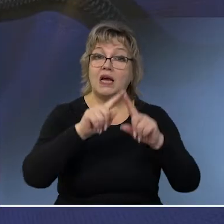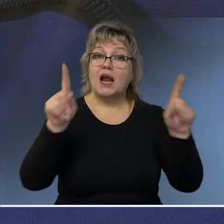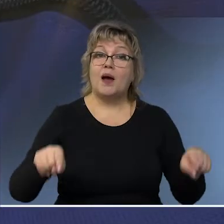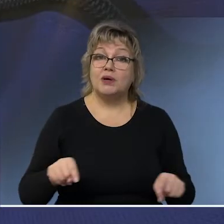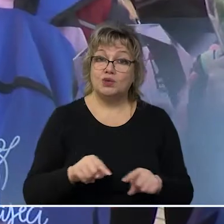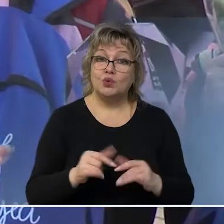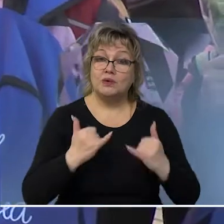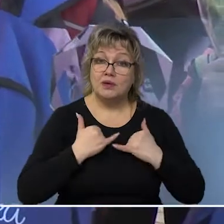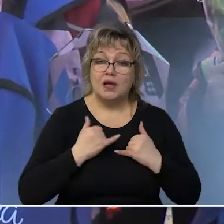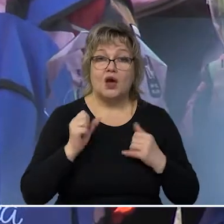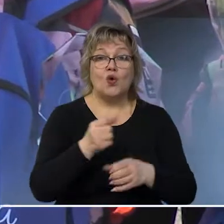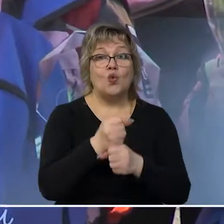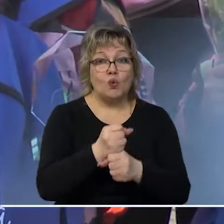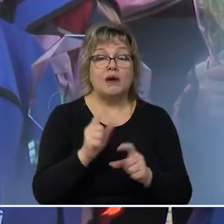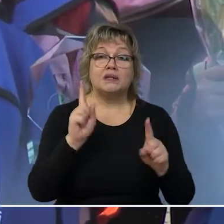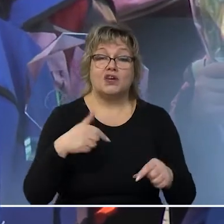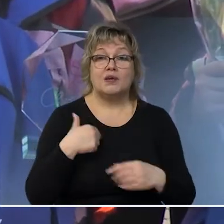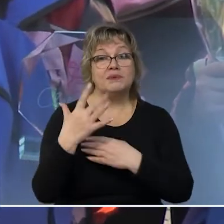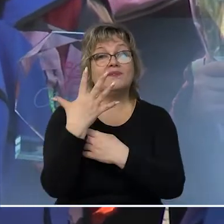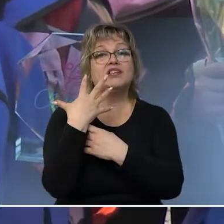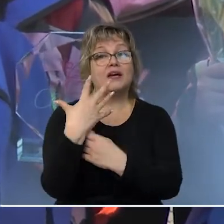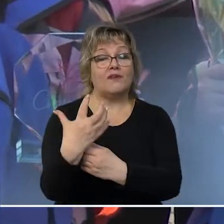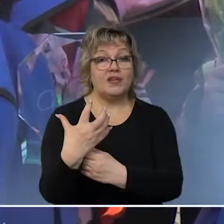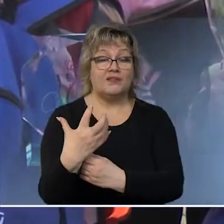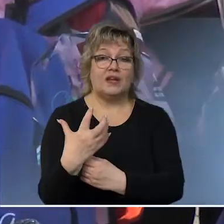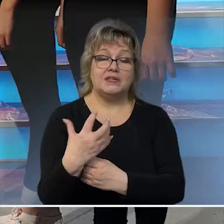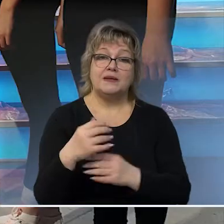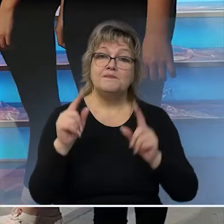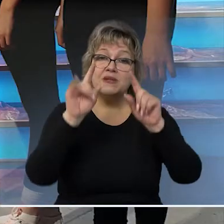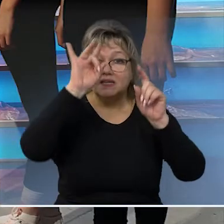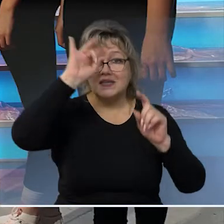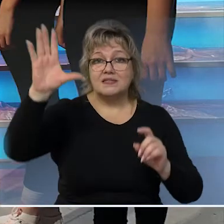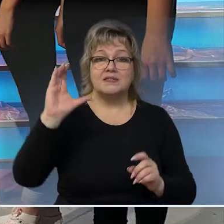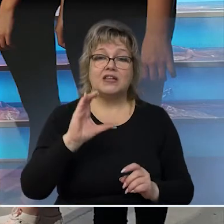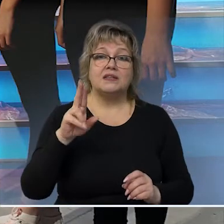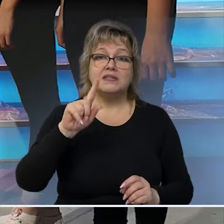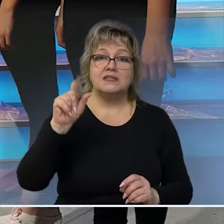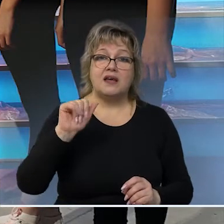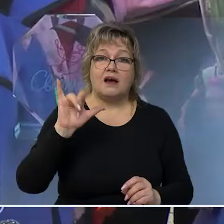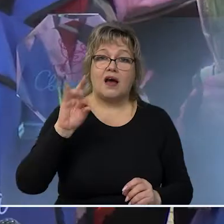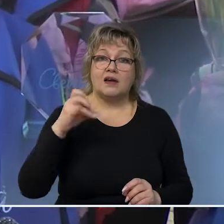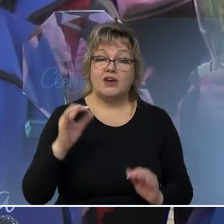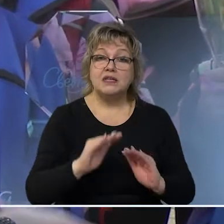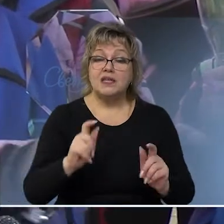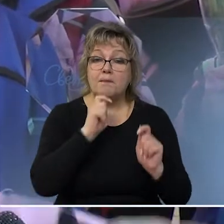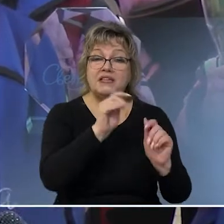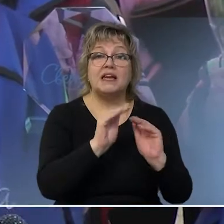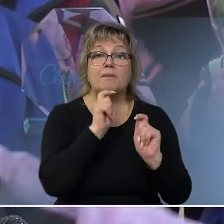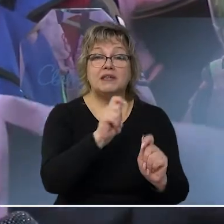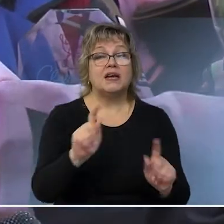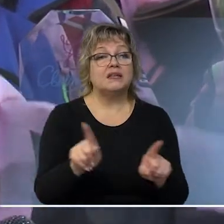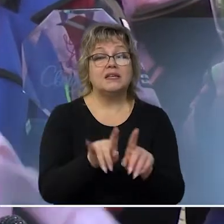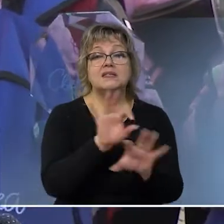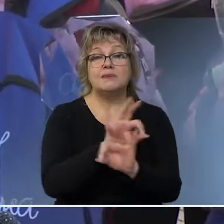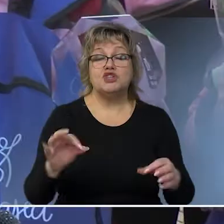почетную грамоту и кубок. Также мы сфотографировались со звездой, со Светланой Захаровой. Детям подарили подарки,